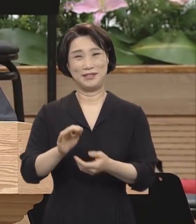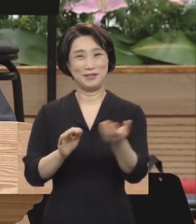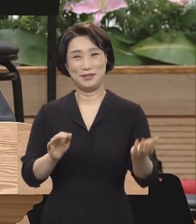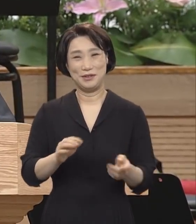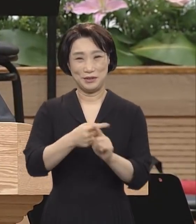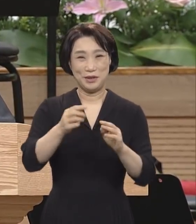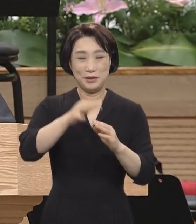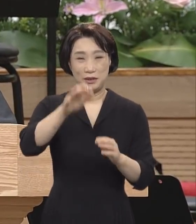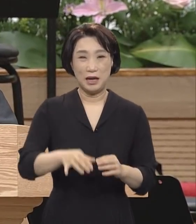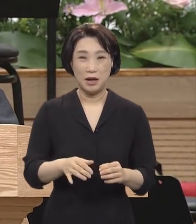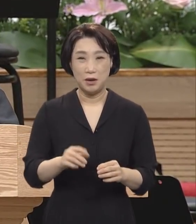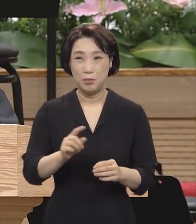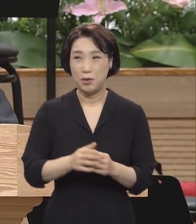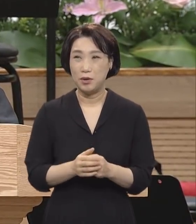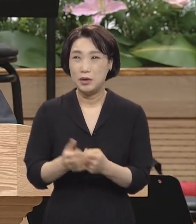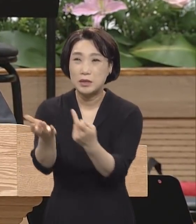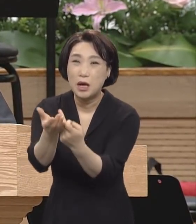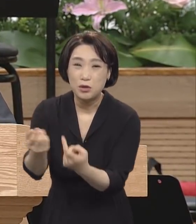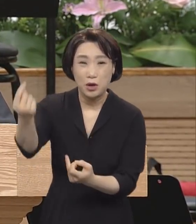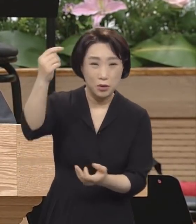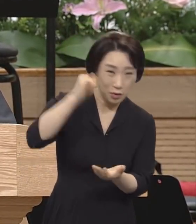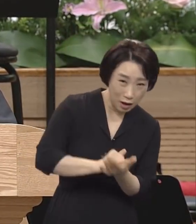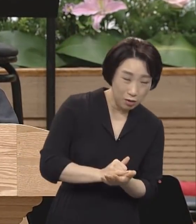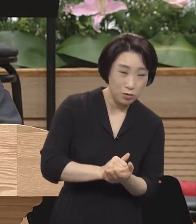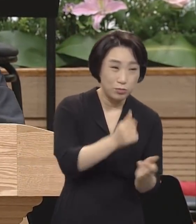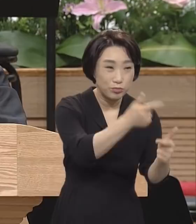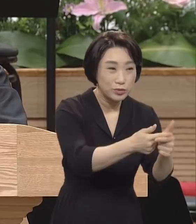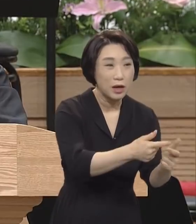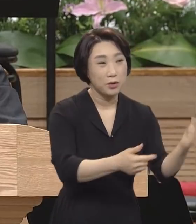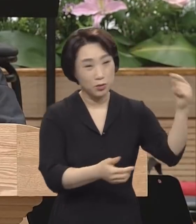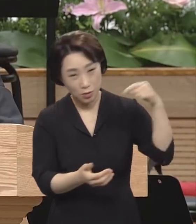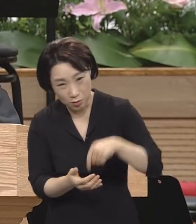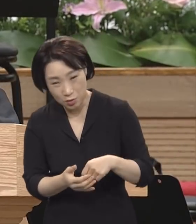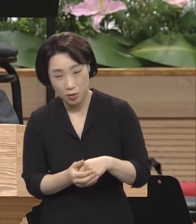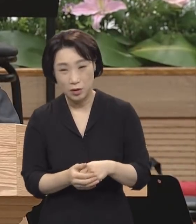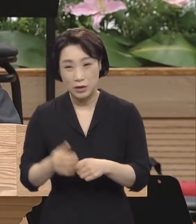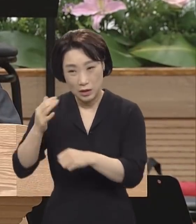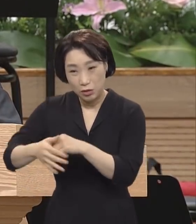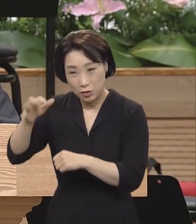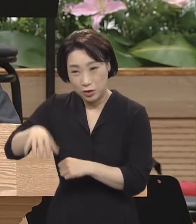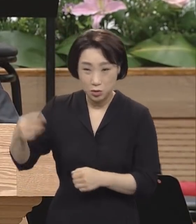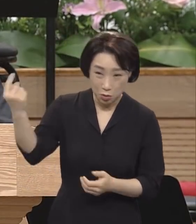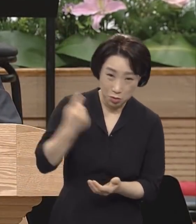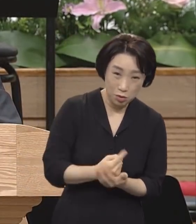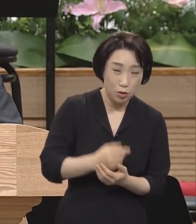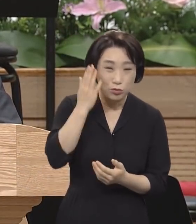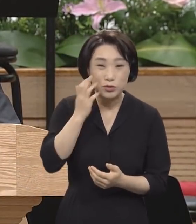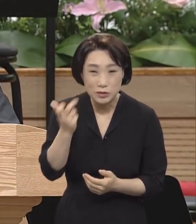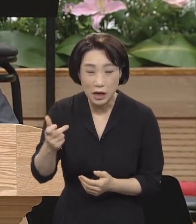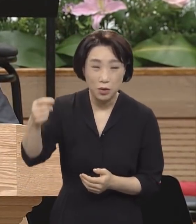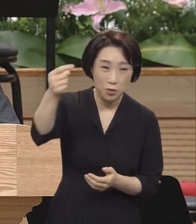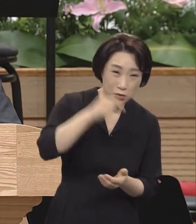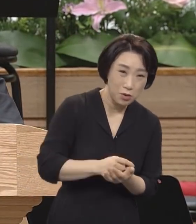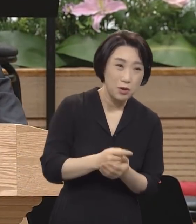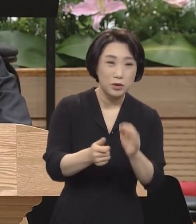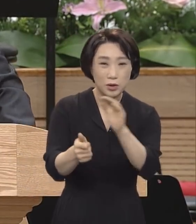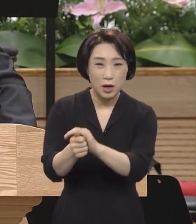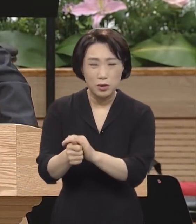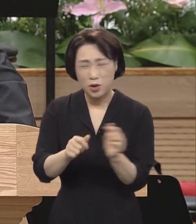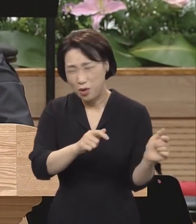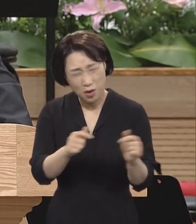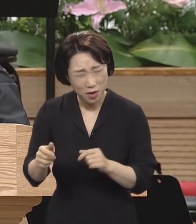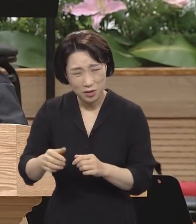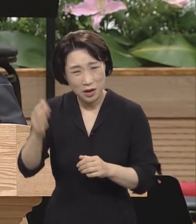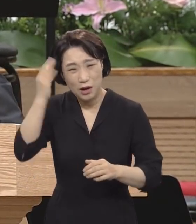제주소도 오고 부산소도 오고 대구소도 오고 울산소도 오고 저 정상도 못해 끝도